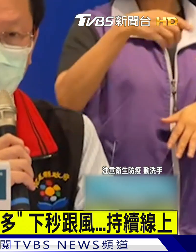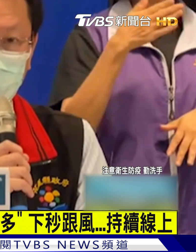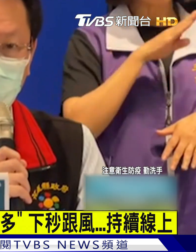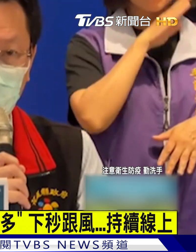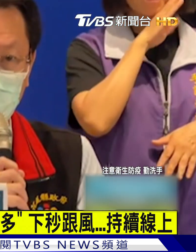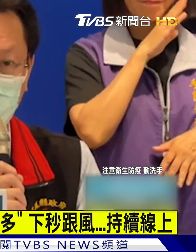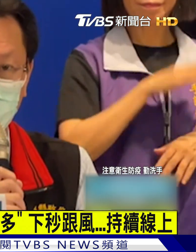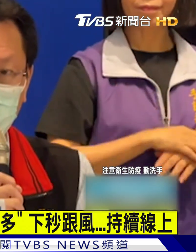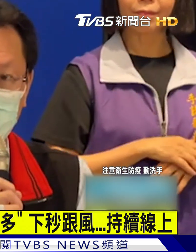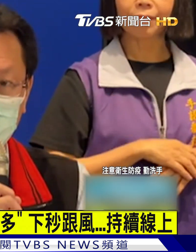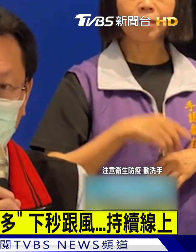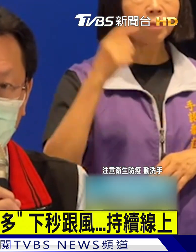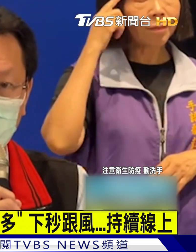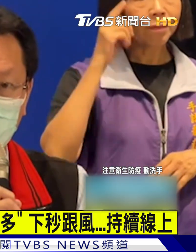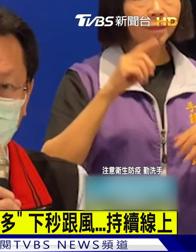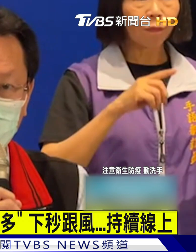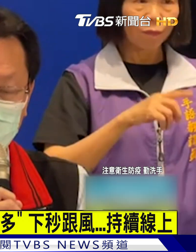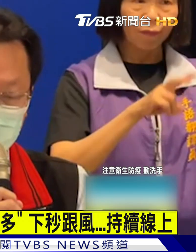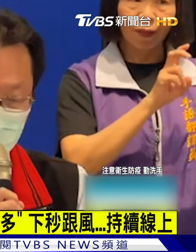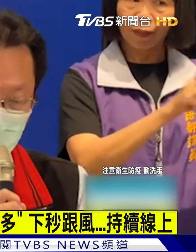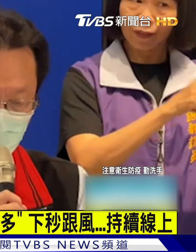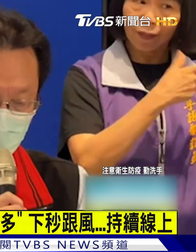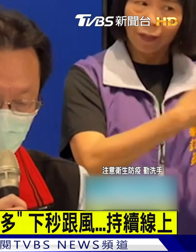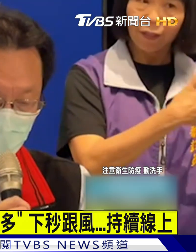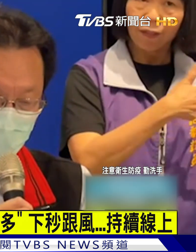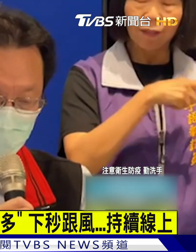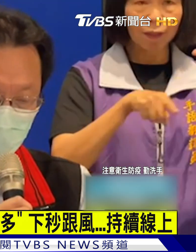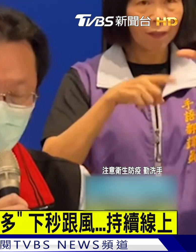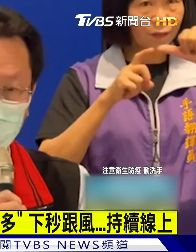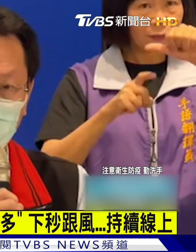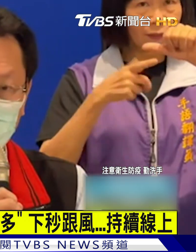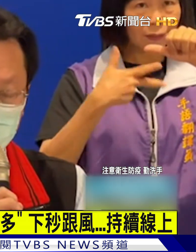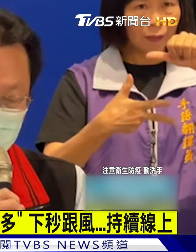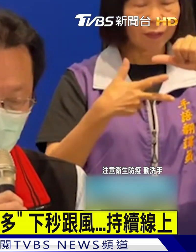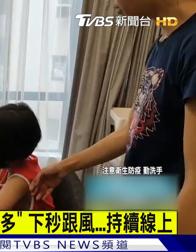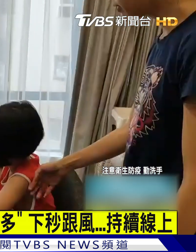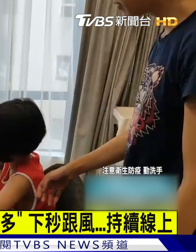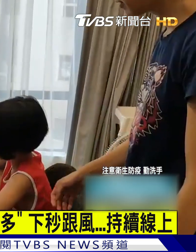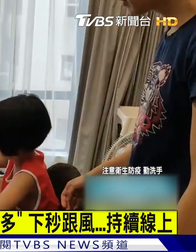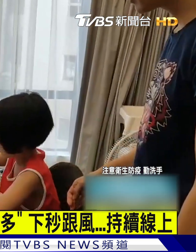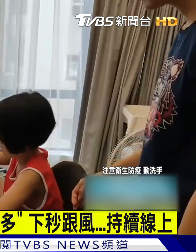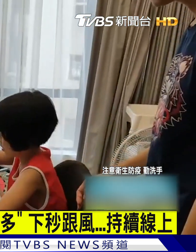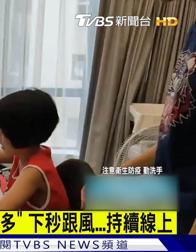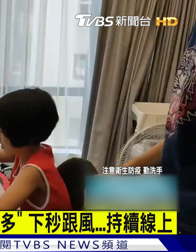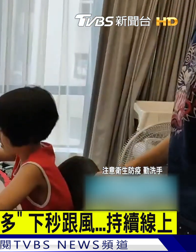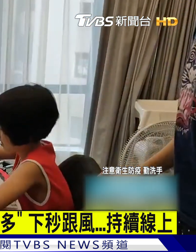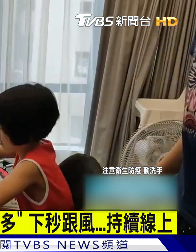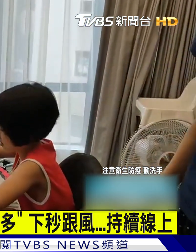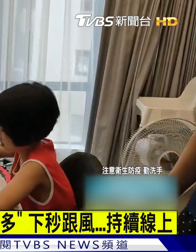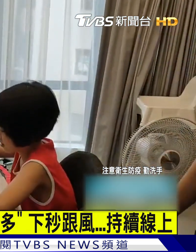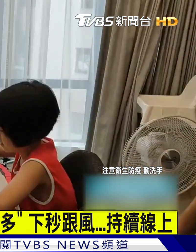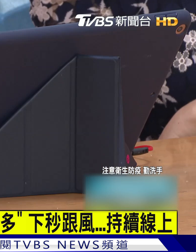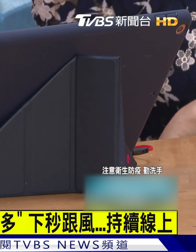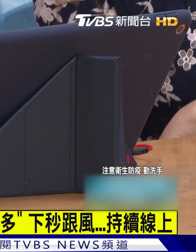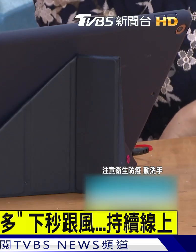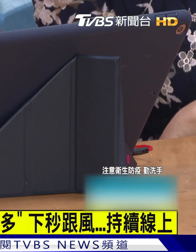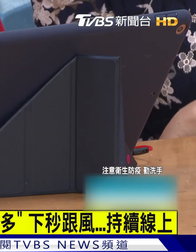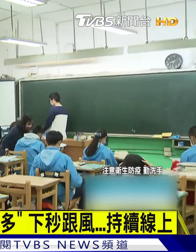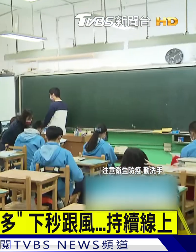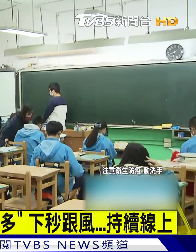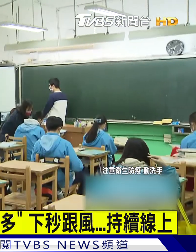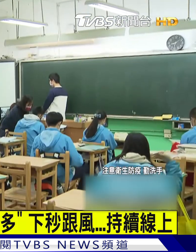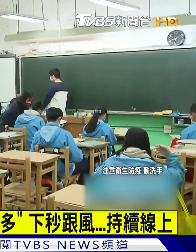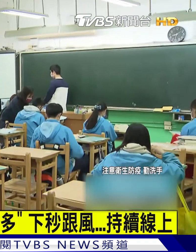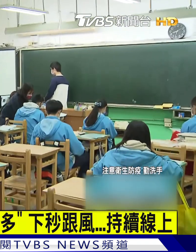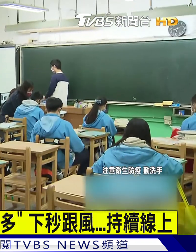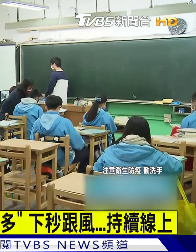示在家远距的学生确诊比例对比16、17号的20.3%不减反增。原先还表示没有要延长远距规划，